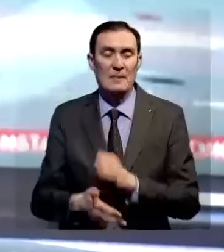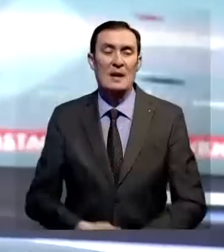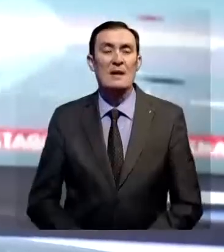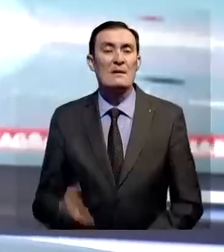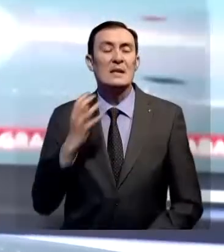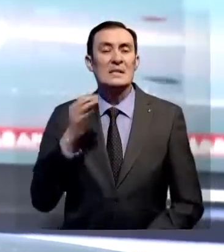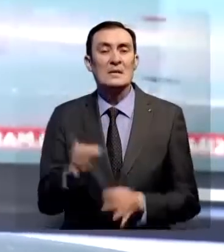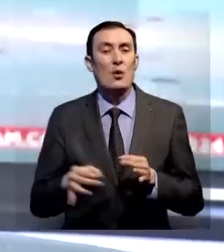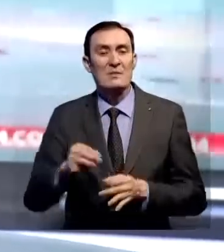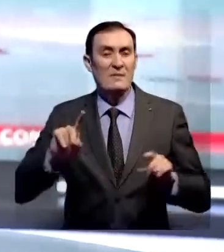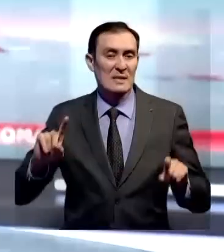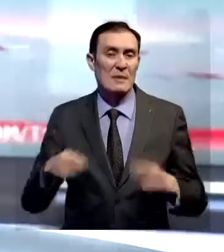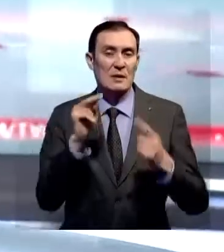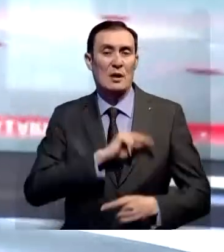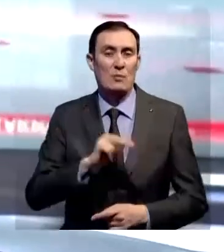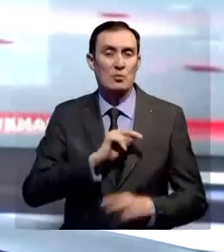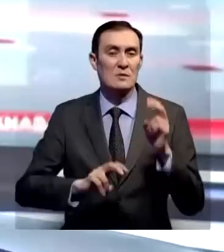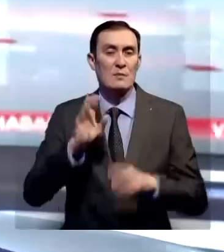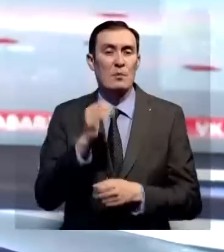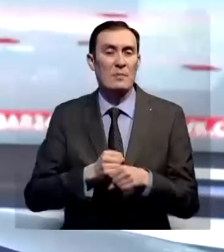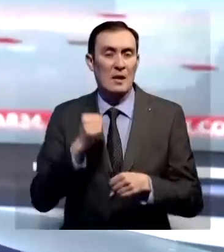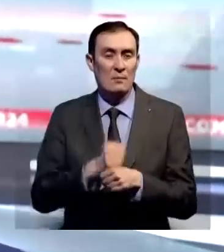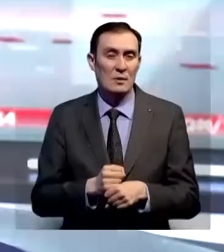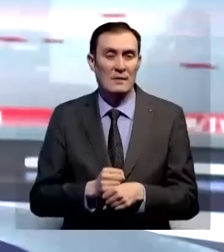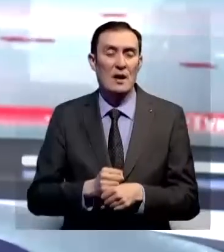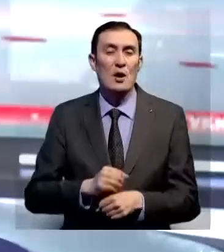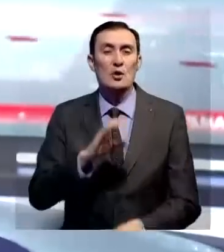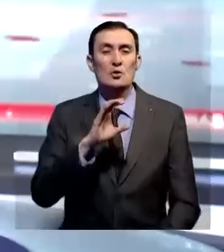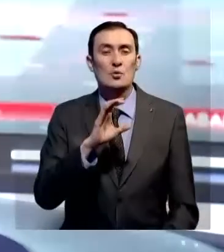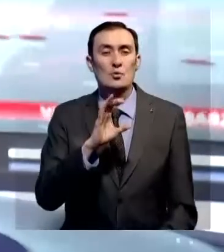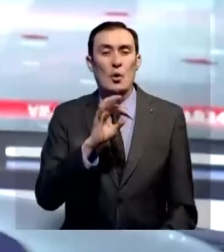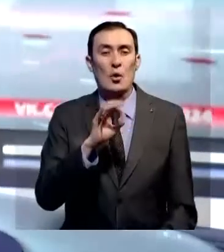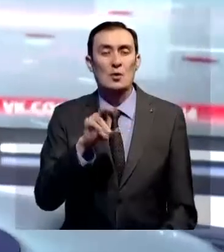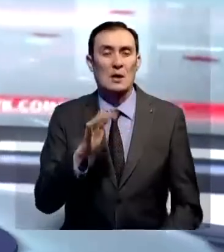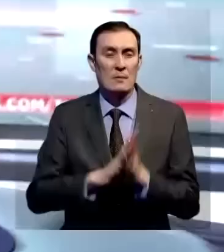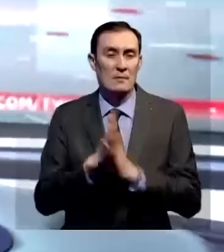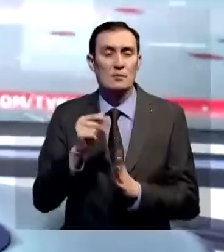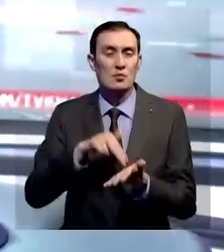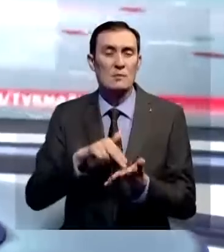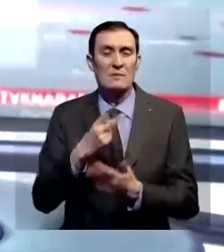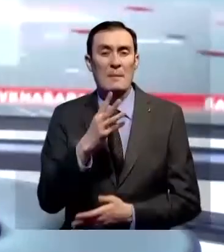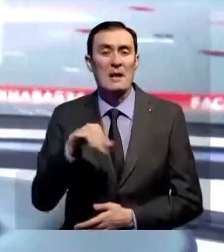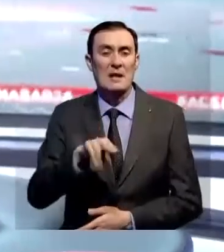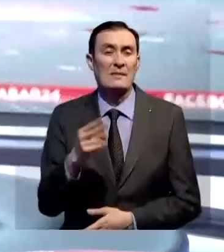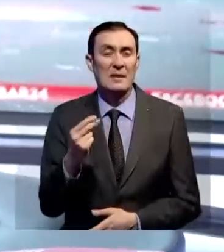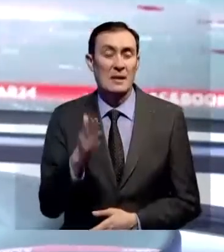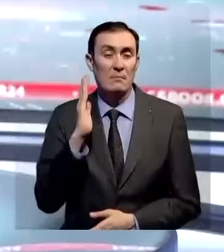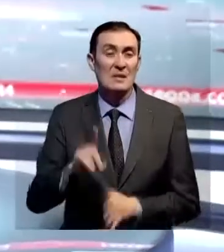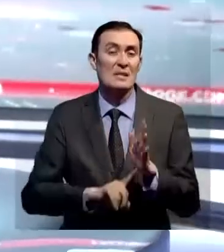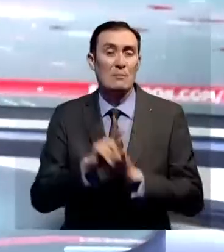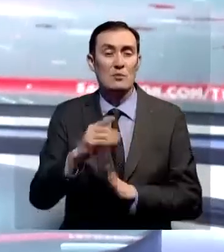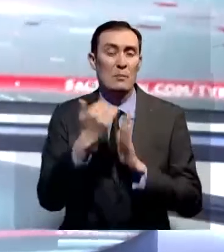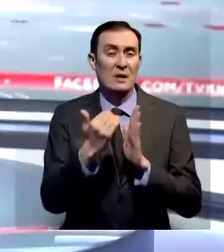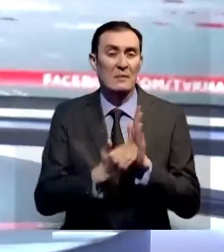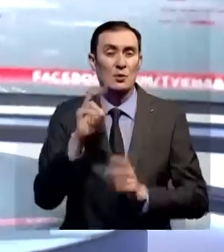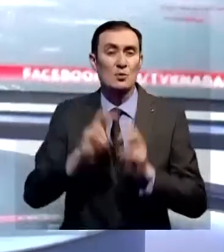Кызылординская область возобновляет работу завод по переработке корня солодки. Амбициозный проект стоимостью около 2 миллиардов тенге был